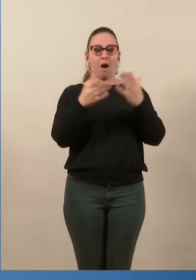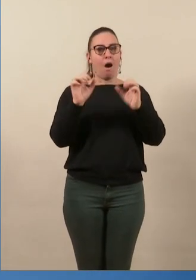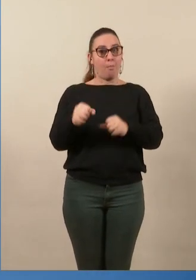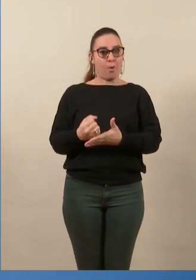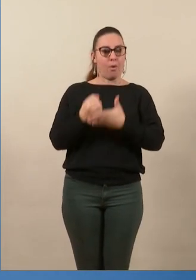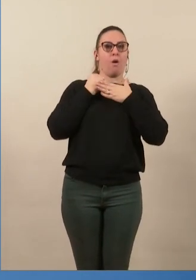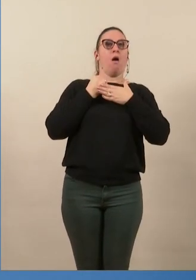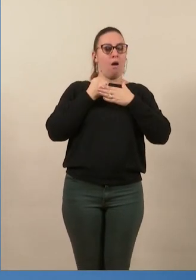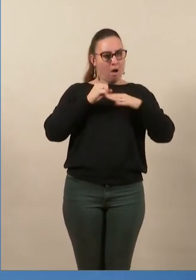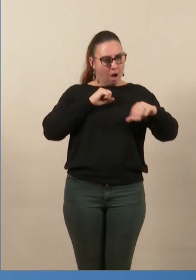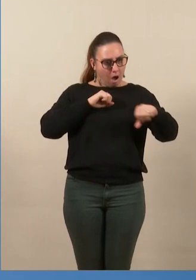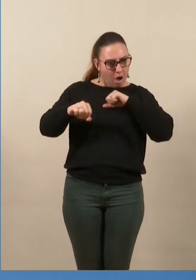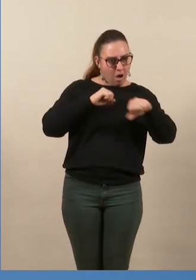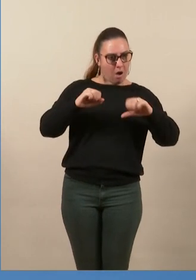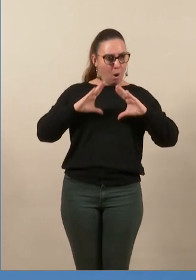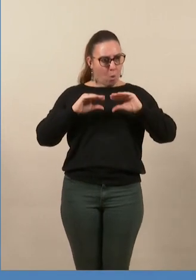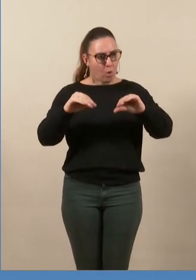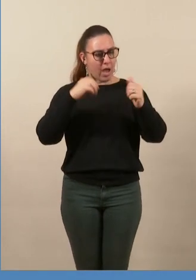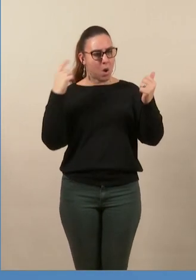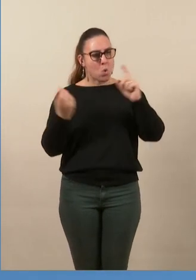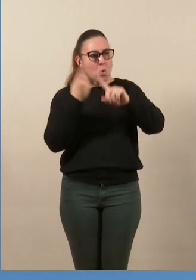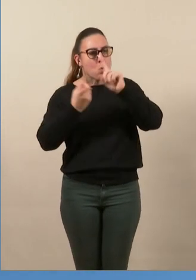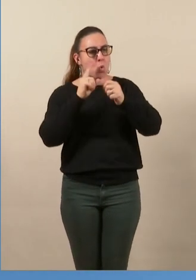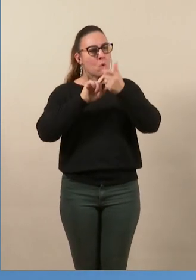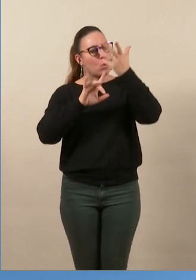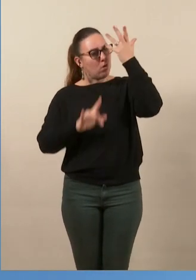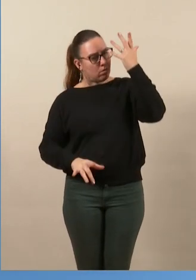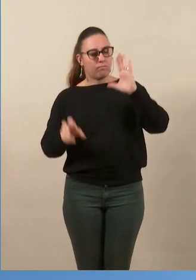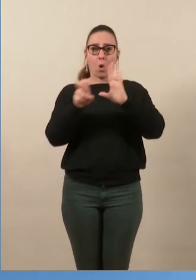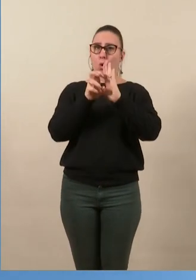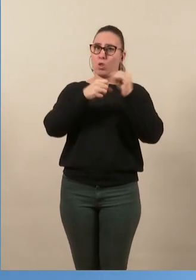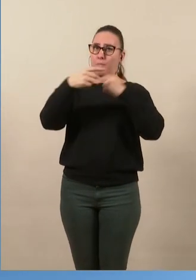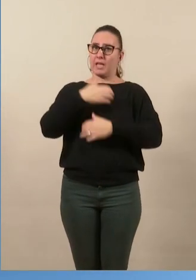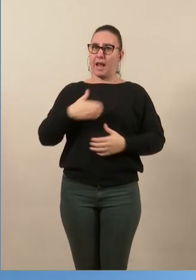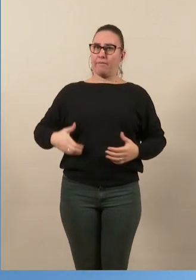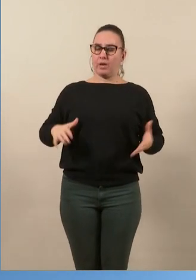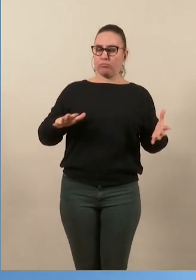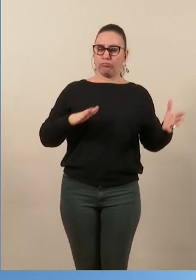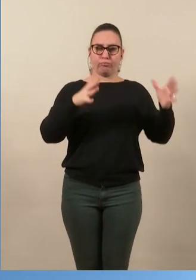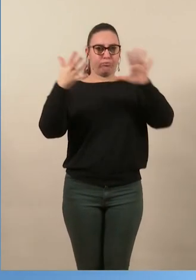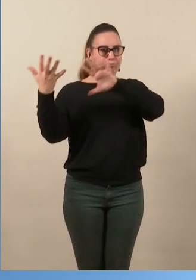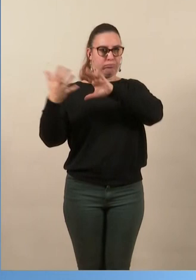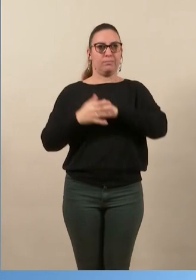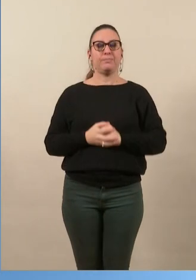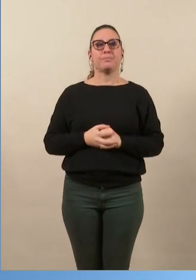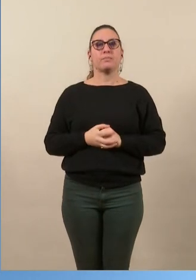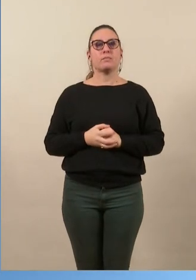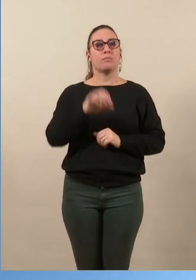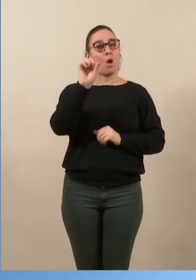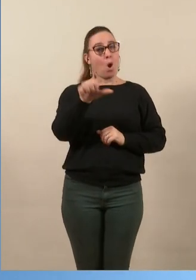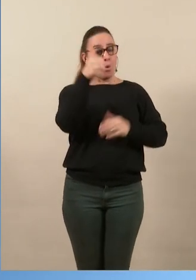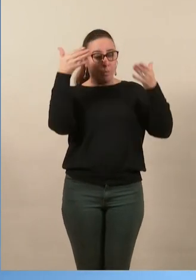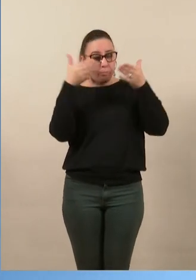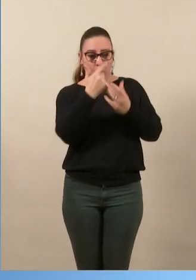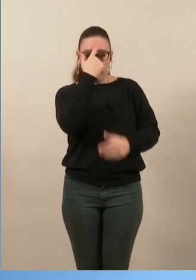de rendre compte des actions pH qui qui font de Grenoble une ville en transition il s'adresse en premier lieu